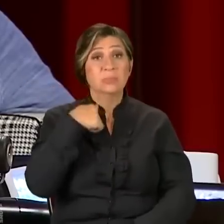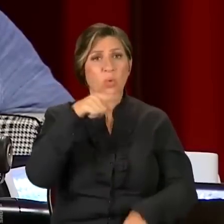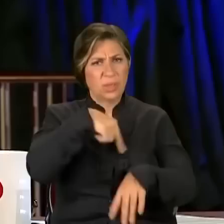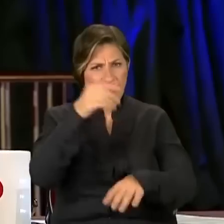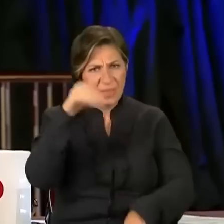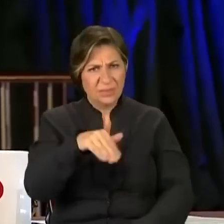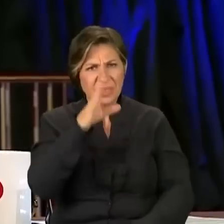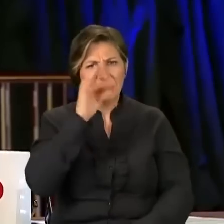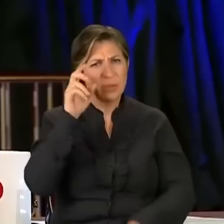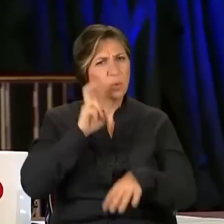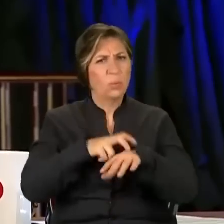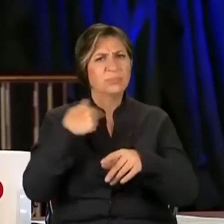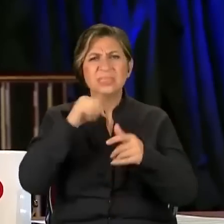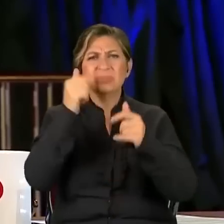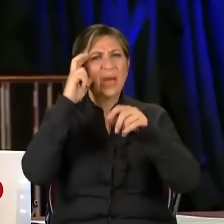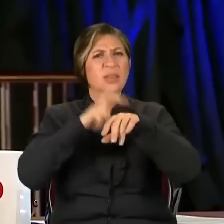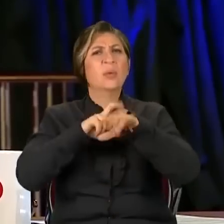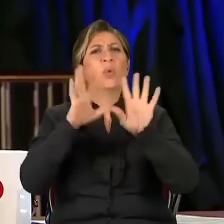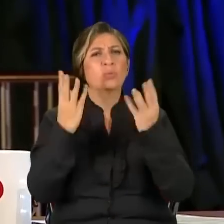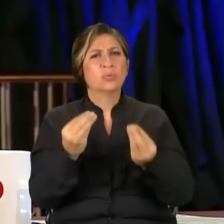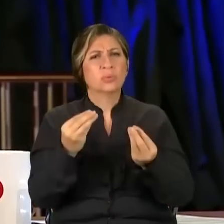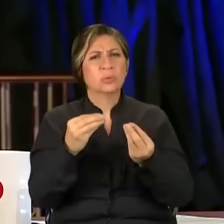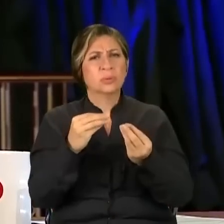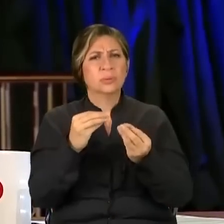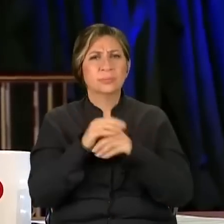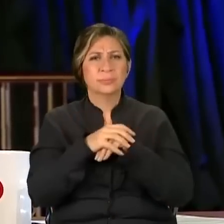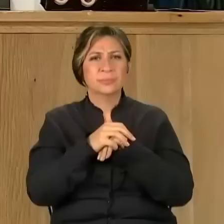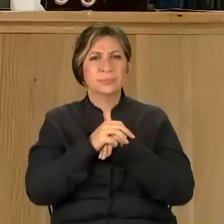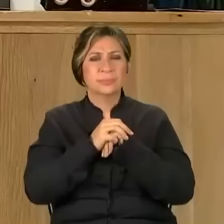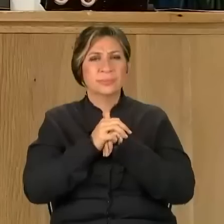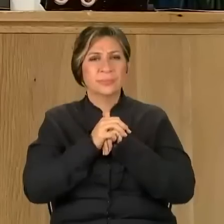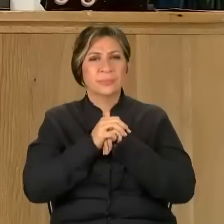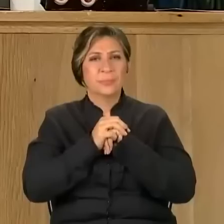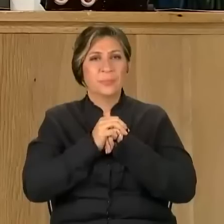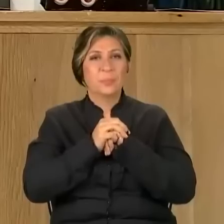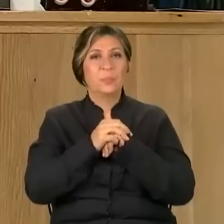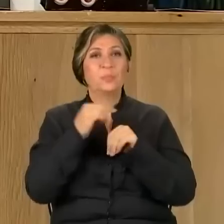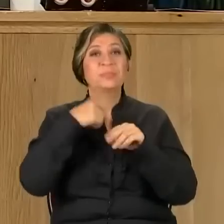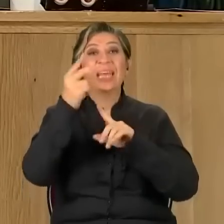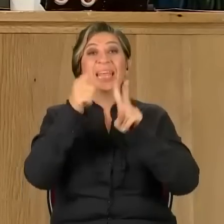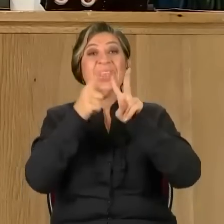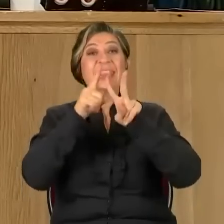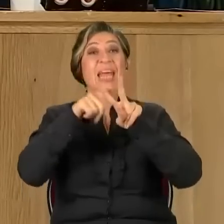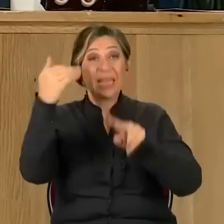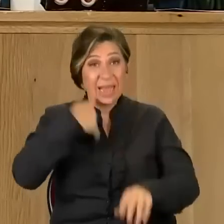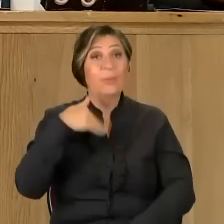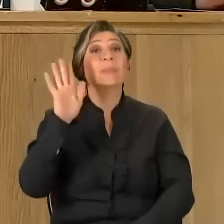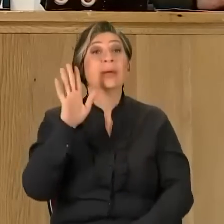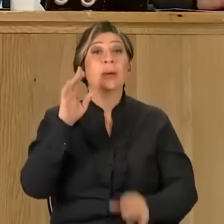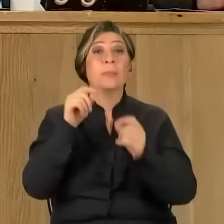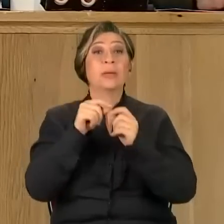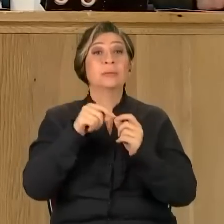zaman mı gelmiş? Kimler hatırlıyor? Biz hiçbir şey hatırlamıyor olduk artık. Niye? Bize bu İnna bize gelmedi mi?